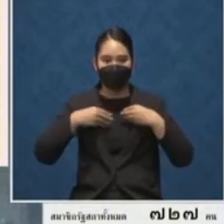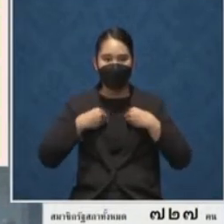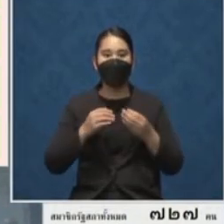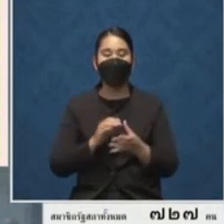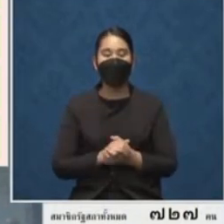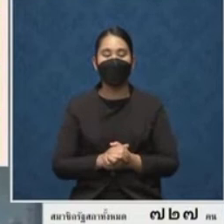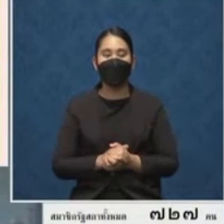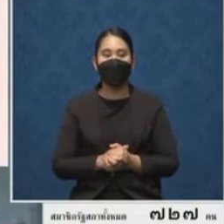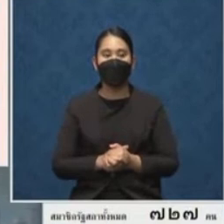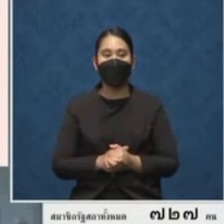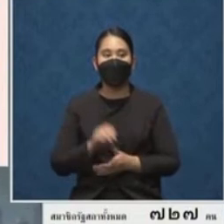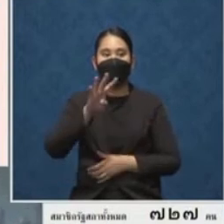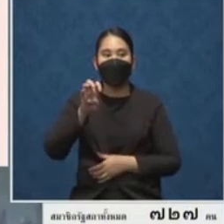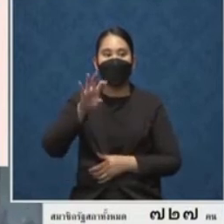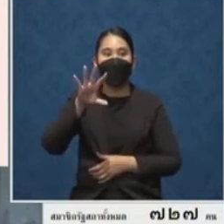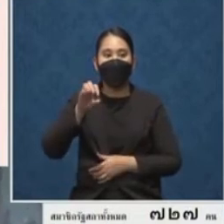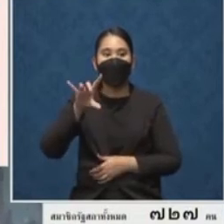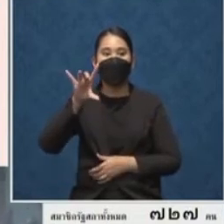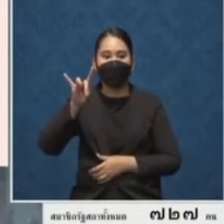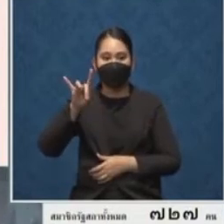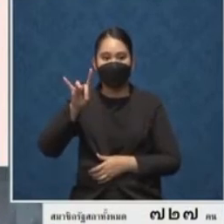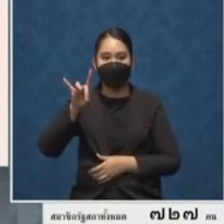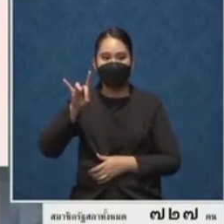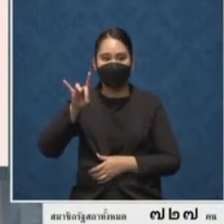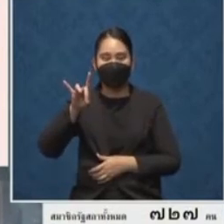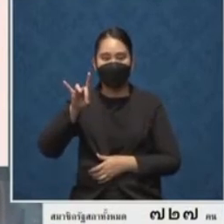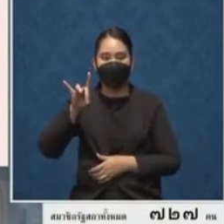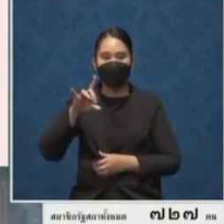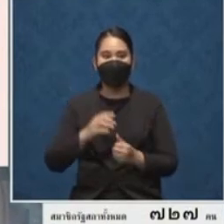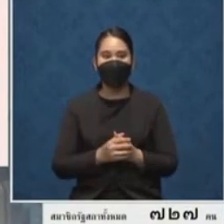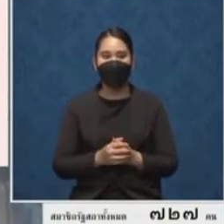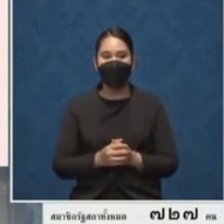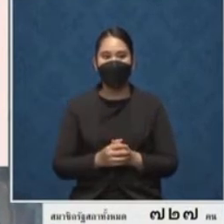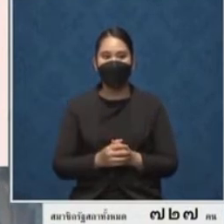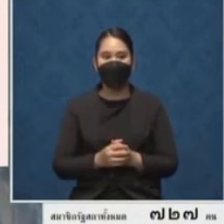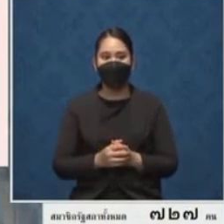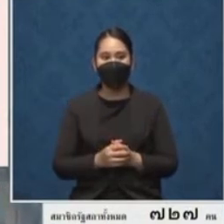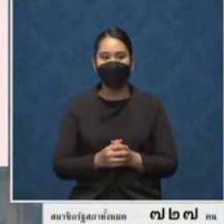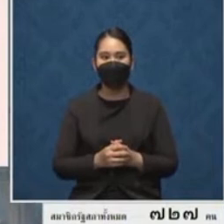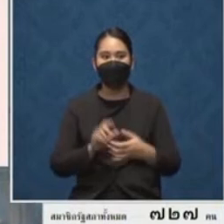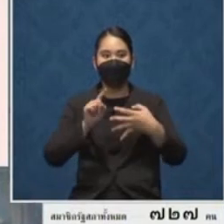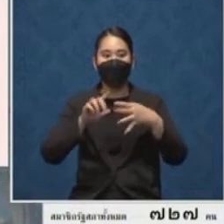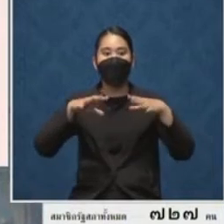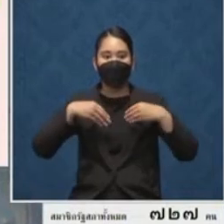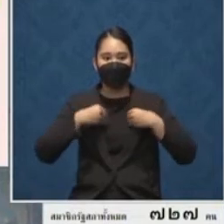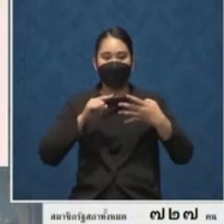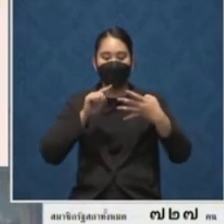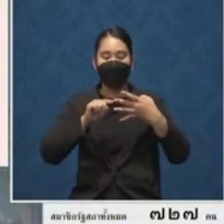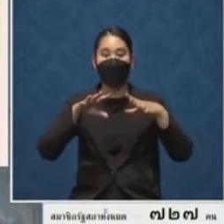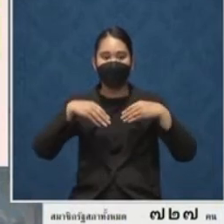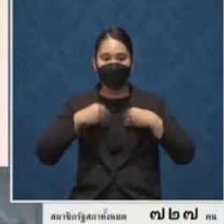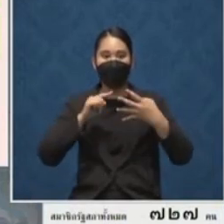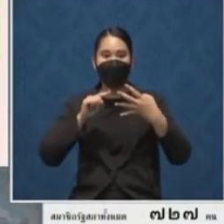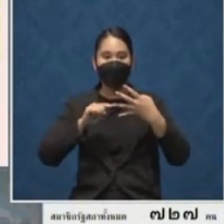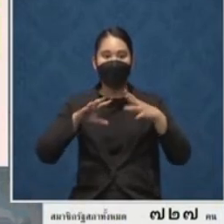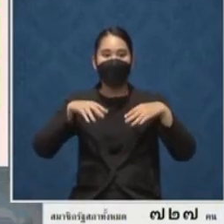458นายวัฒนาช่างเหลา 1รับหลักการ2รับหลักการ3รับหลักการ4รับหลัก